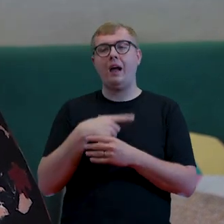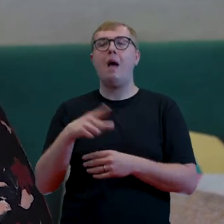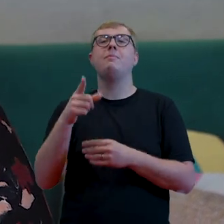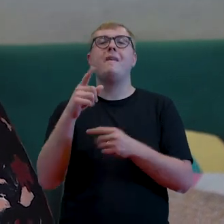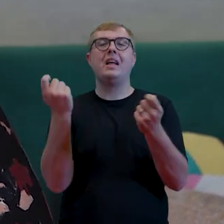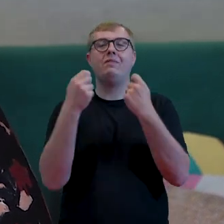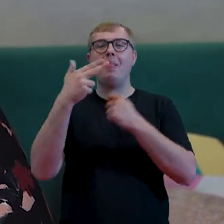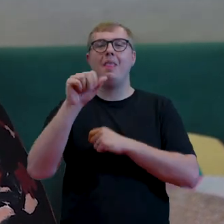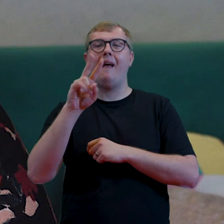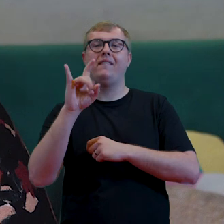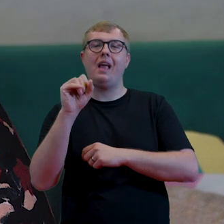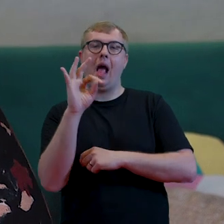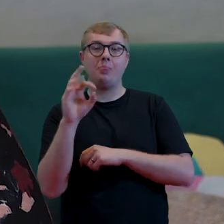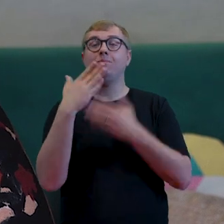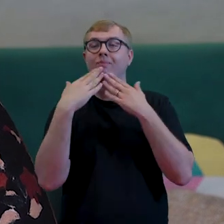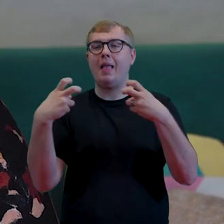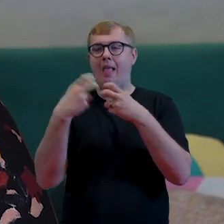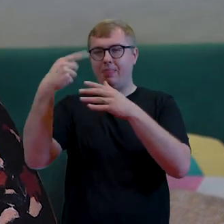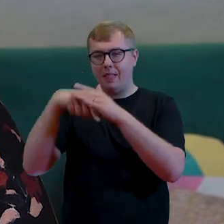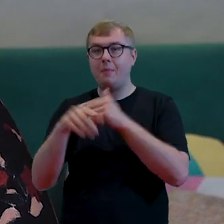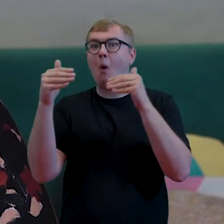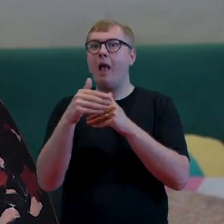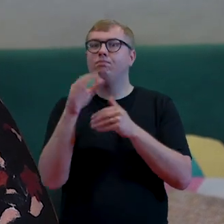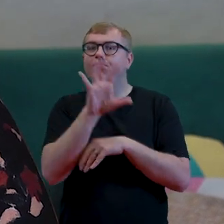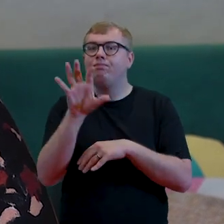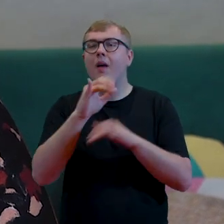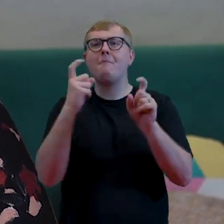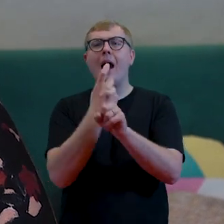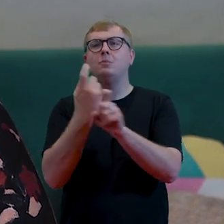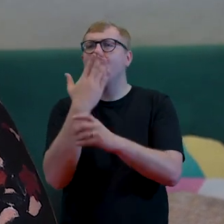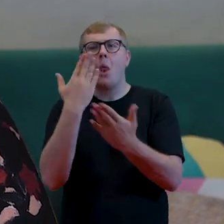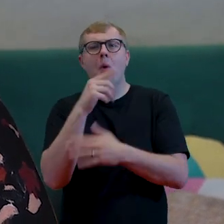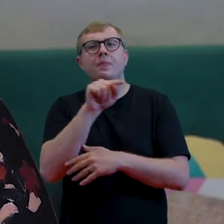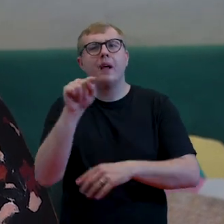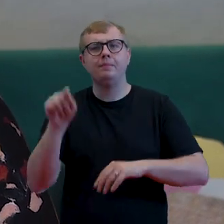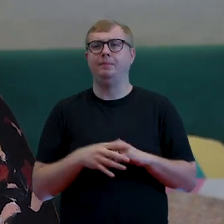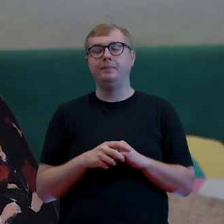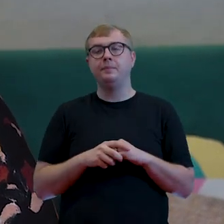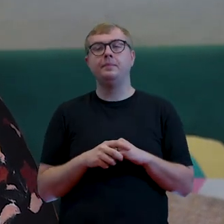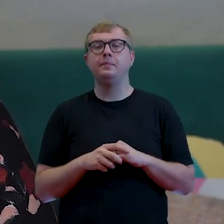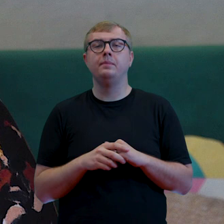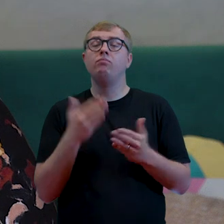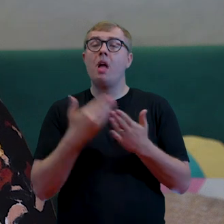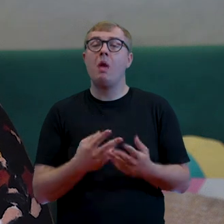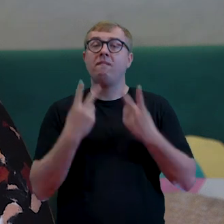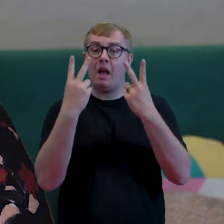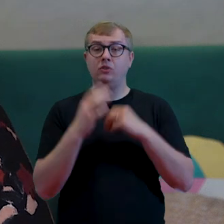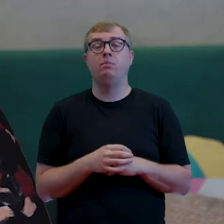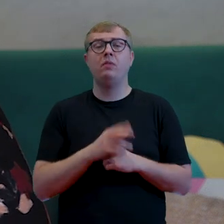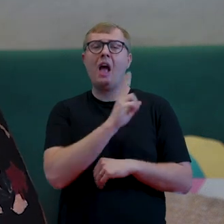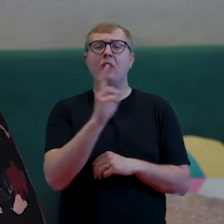festiwal Navigator to ja też przy okazji przez internet mogę obejrzeć Jak wyglądają inne kraje i dlatego